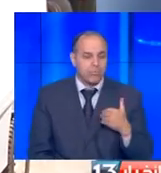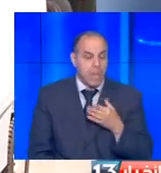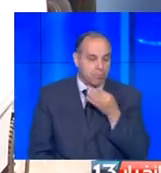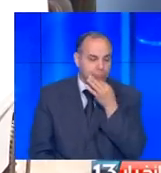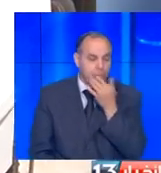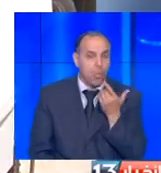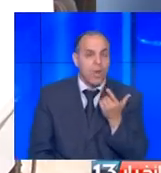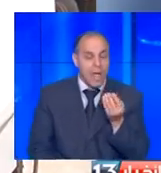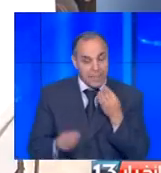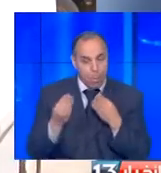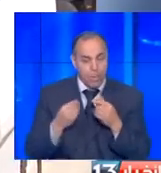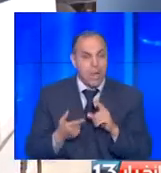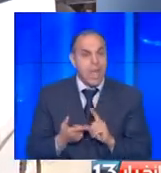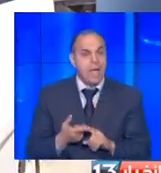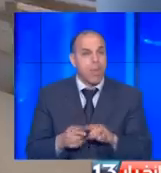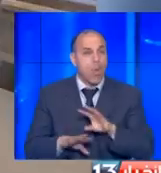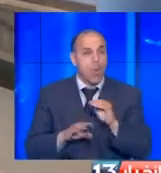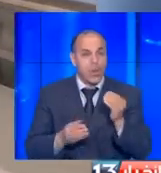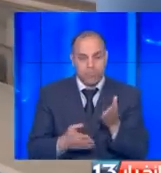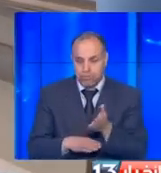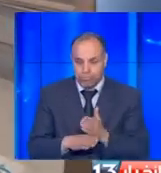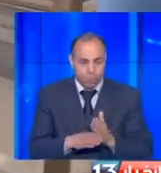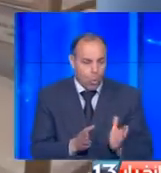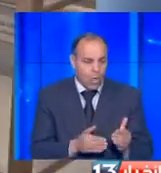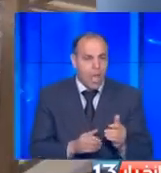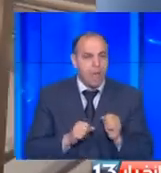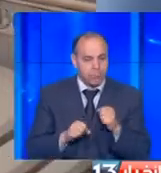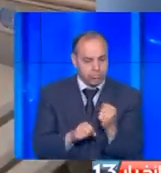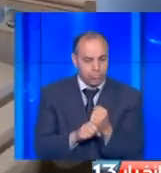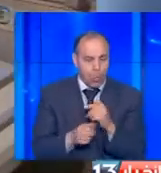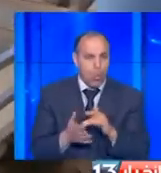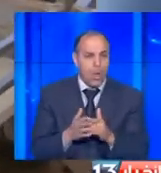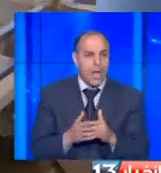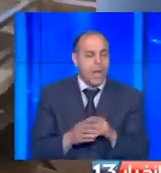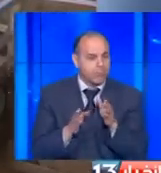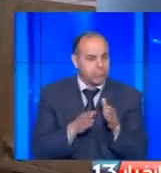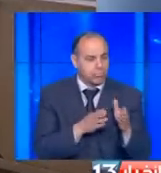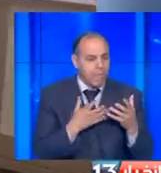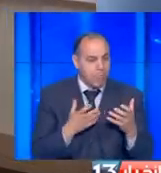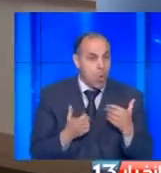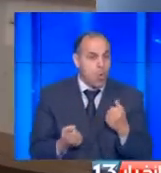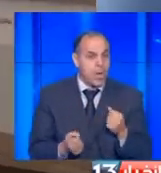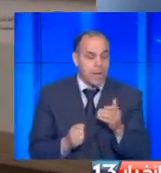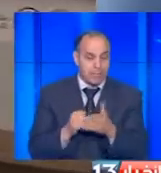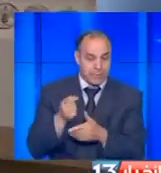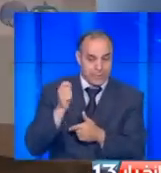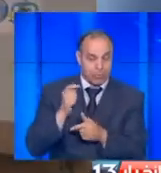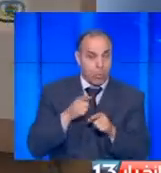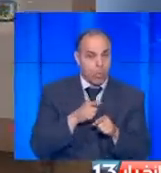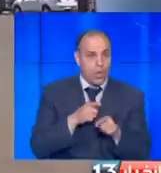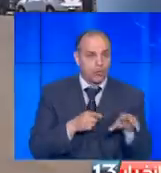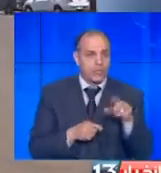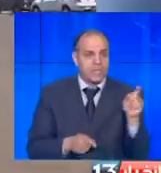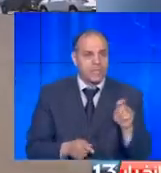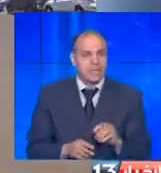استفادوا من التكوين، وكل هذه التجهيزات ستمكنهم من العمل في كل الاختصاصات التي يحتاجها قطاع الصيد البحري